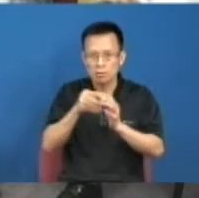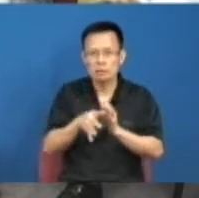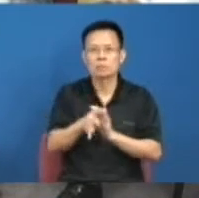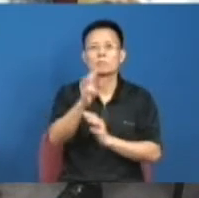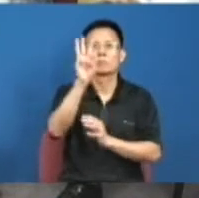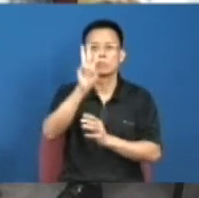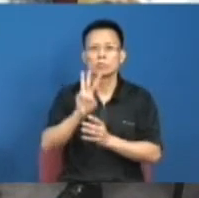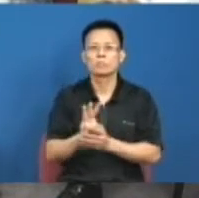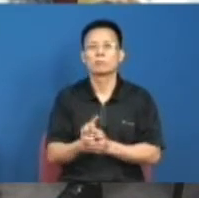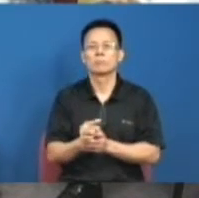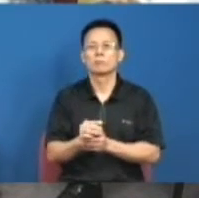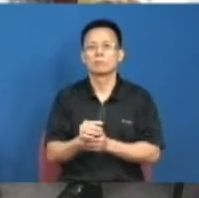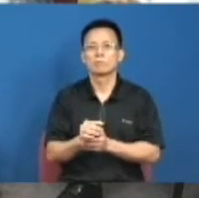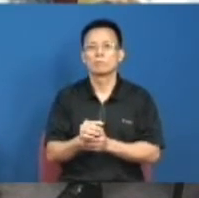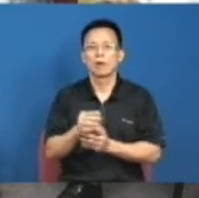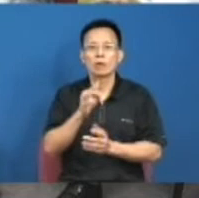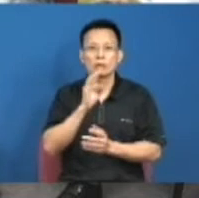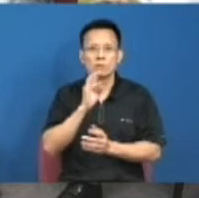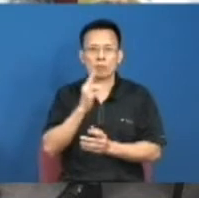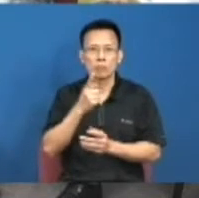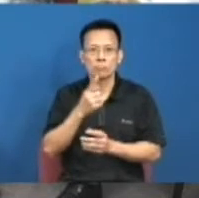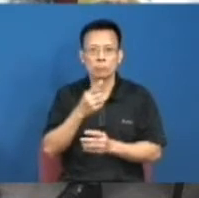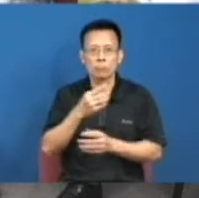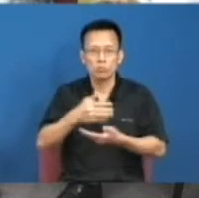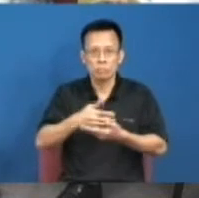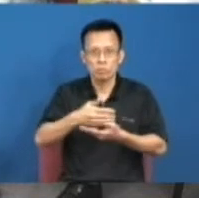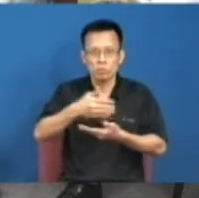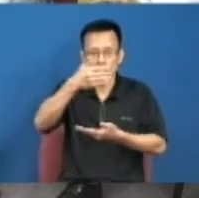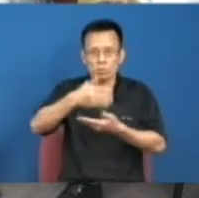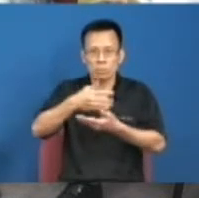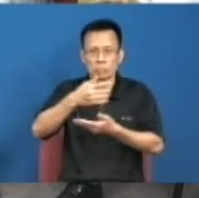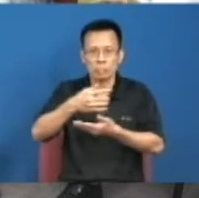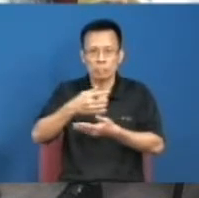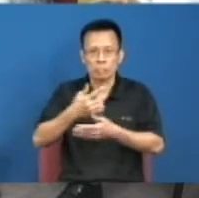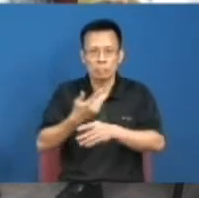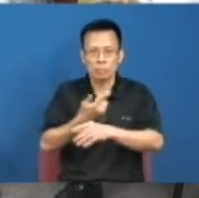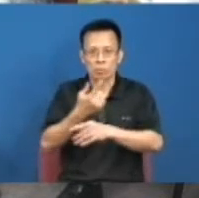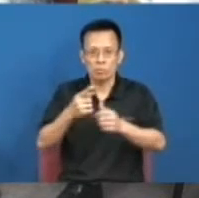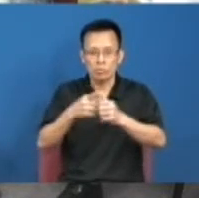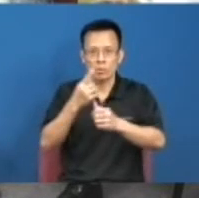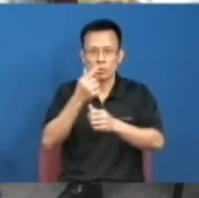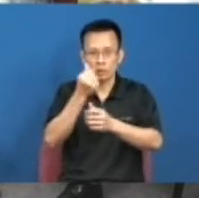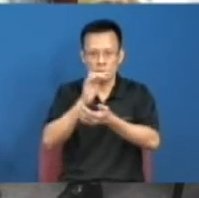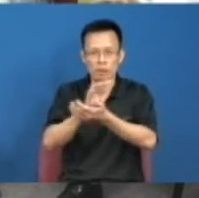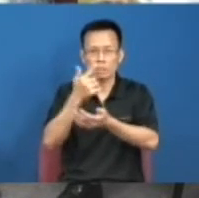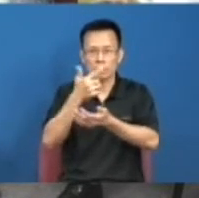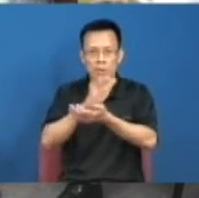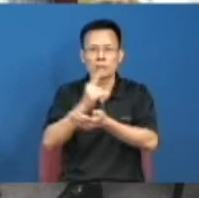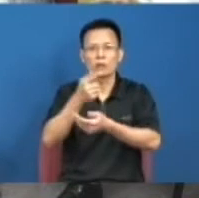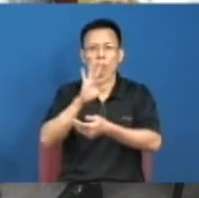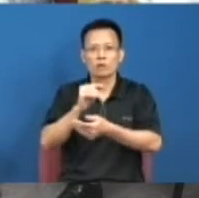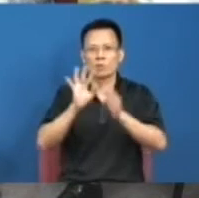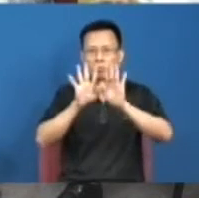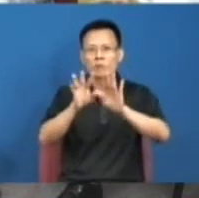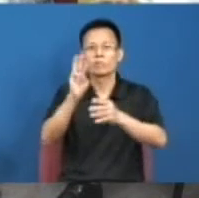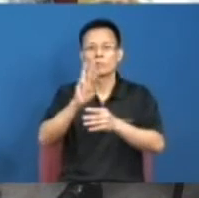是即可以滲的嘛。 它如果壽命不是太長，初初那頭那十年八年理論上都可以防到水的，但是超